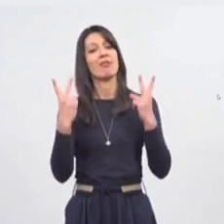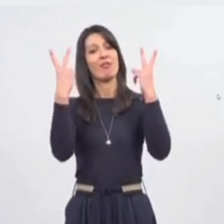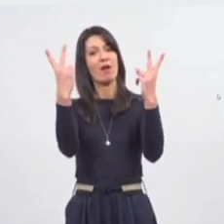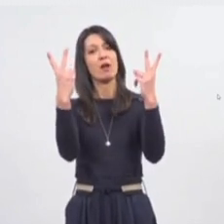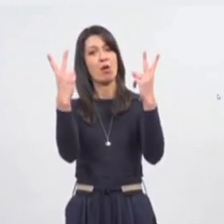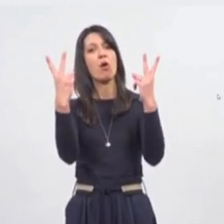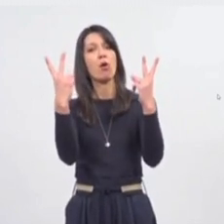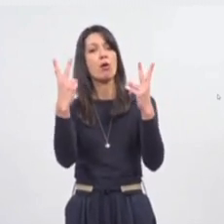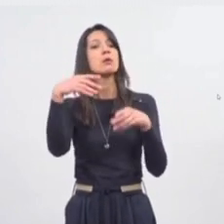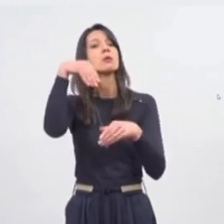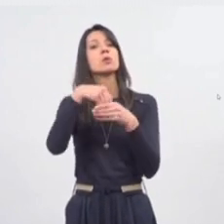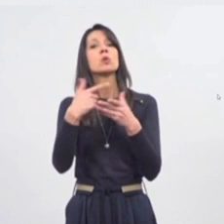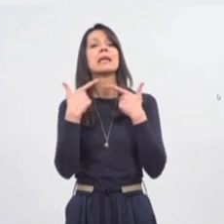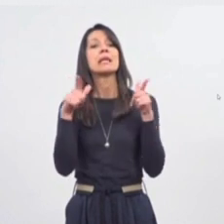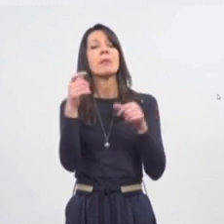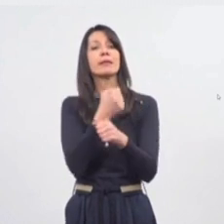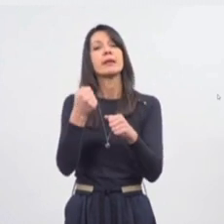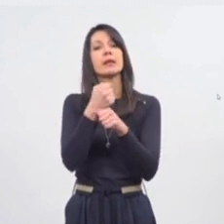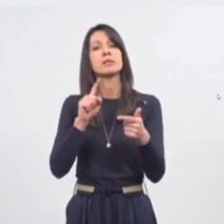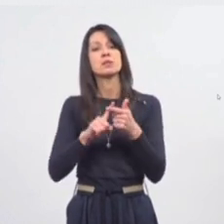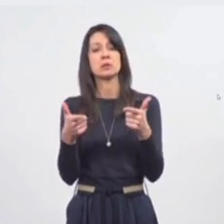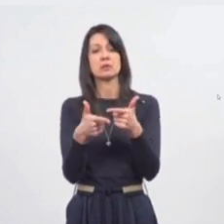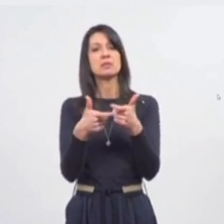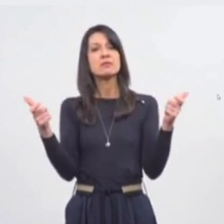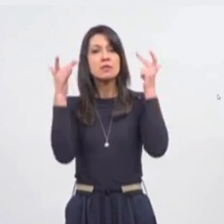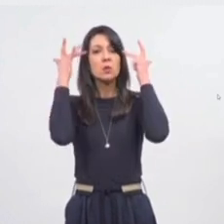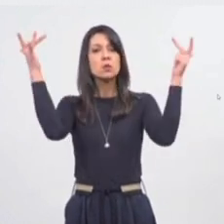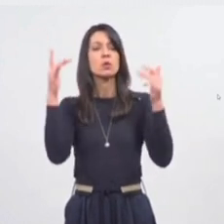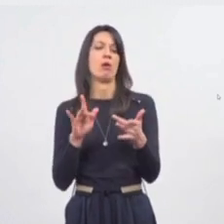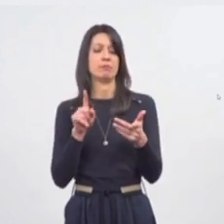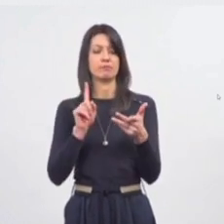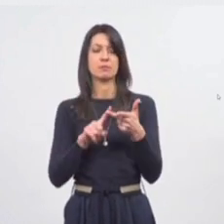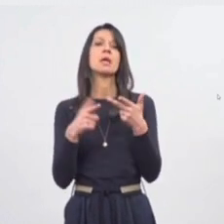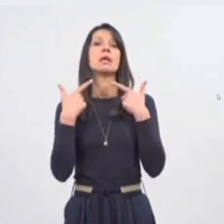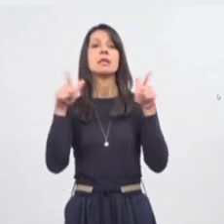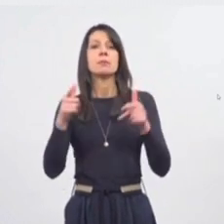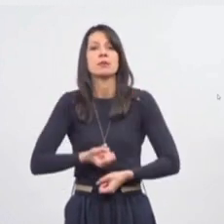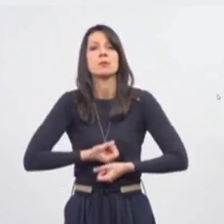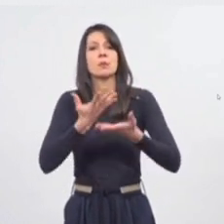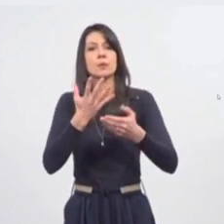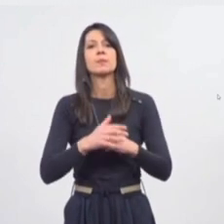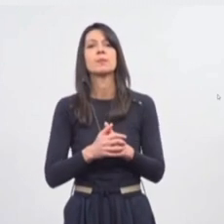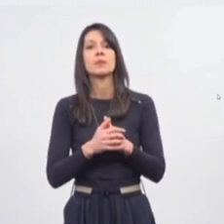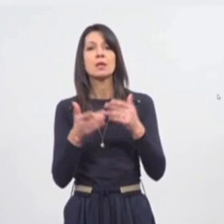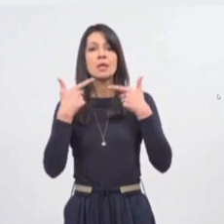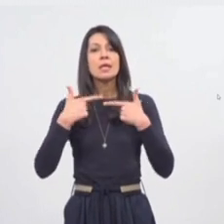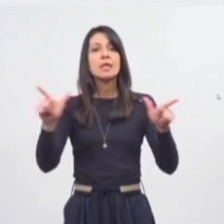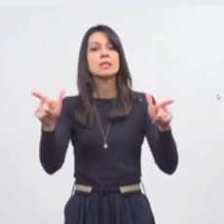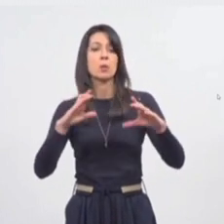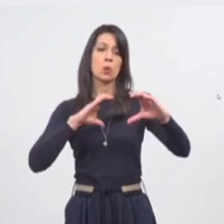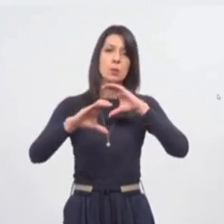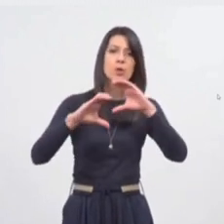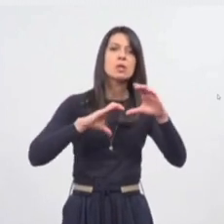figurent la liberté de création, la diversité culturelle, la liberté d'expression, la liberté de communiquer